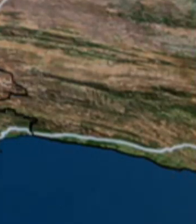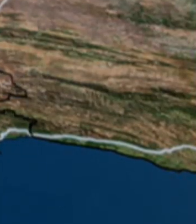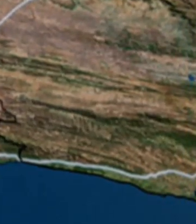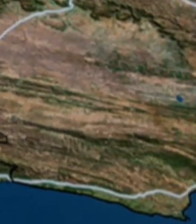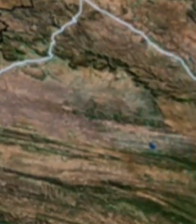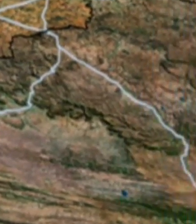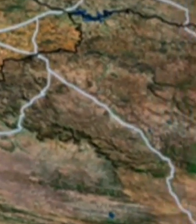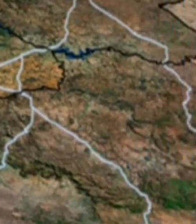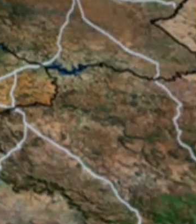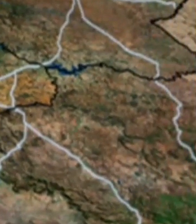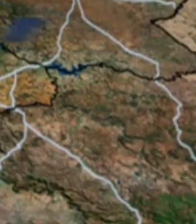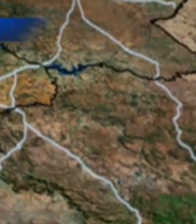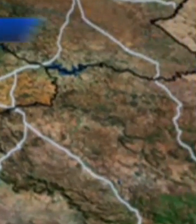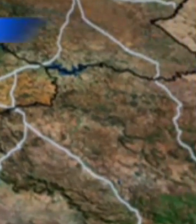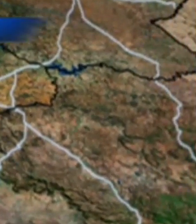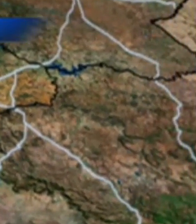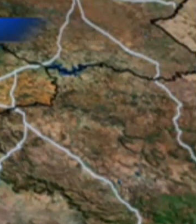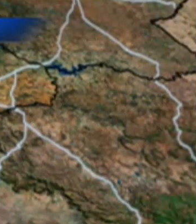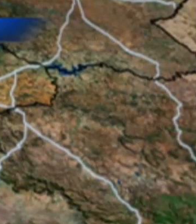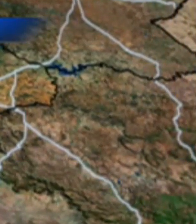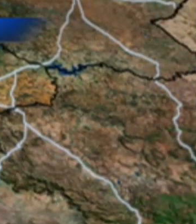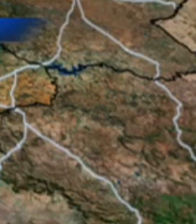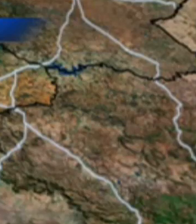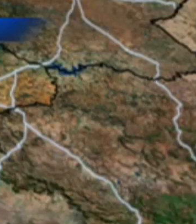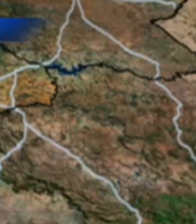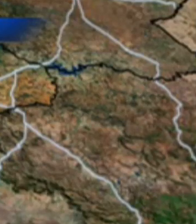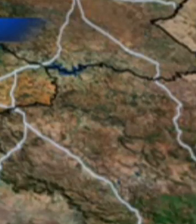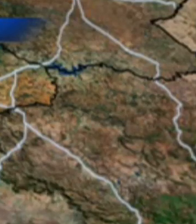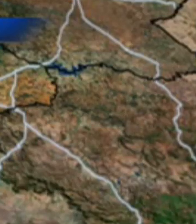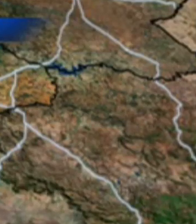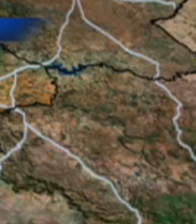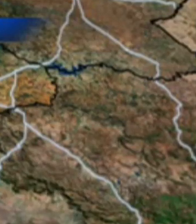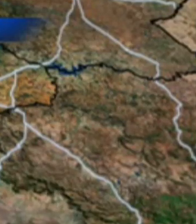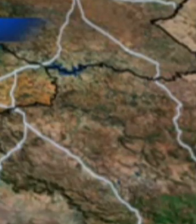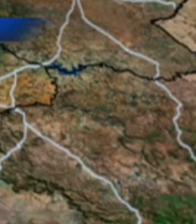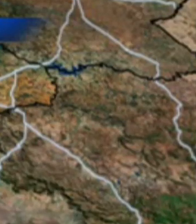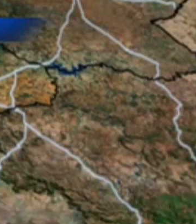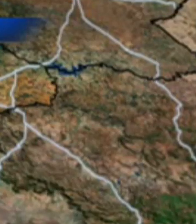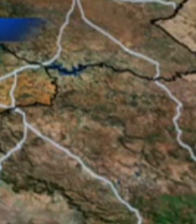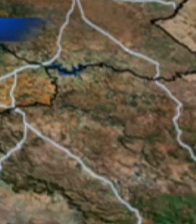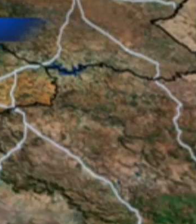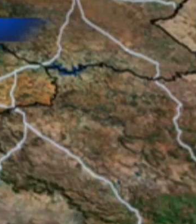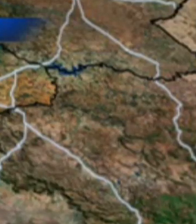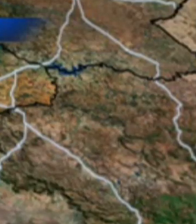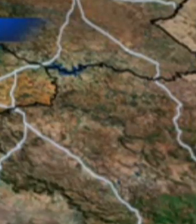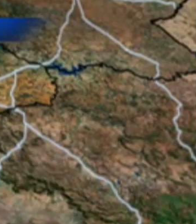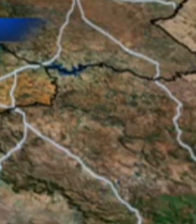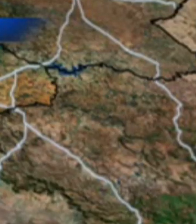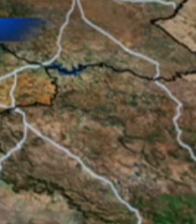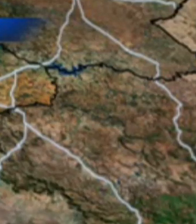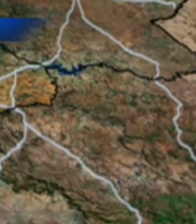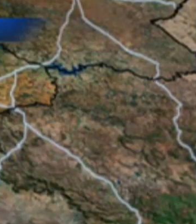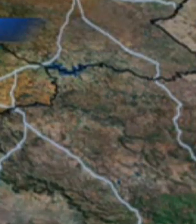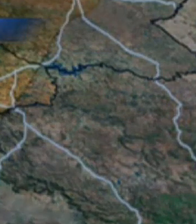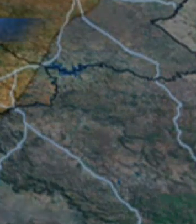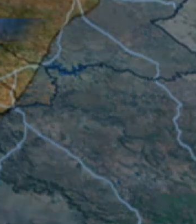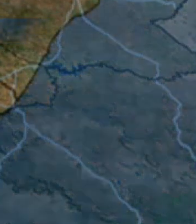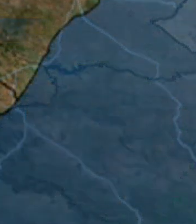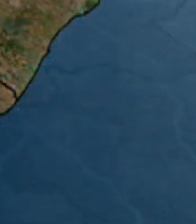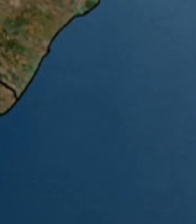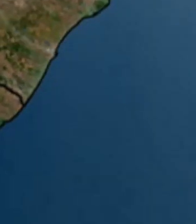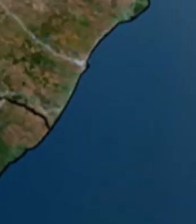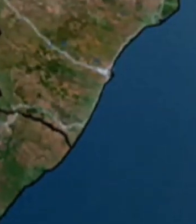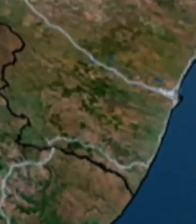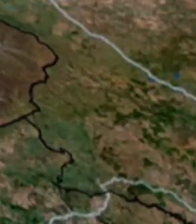Beaufort West province go ka moka go bontsha go tla ba go fodile ka Northern Cape a pintene go tla fola ga magareng le gona ka Kurumane DR province go ka moka go bontsha go tla ba